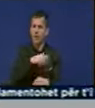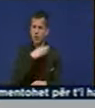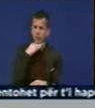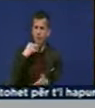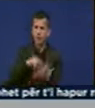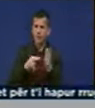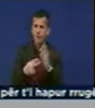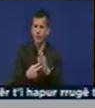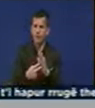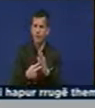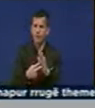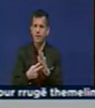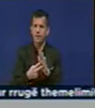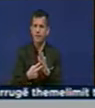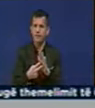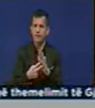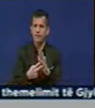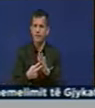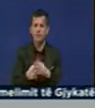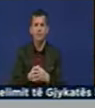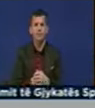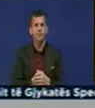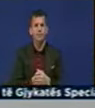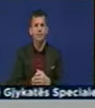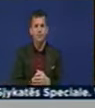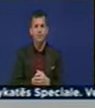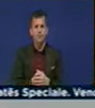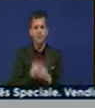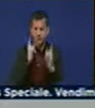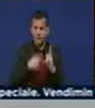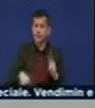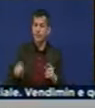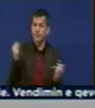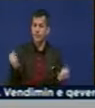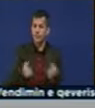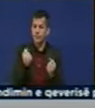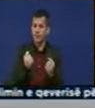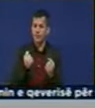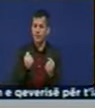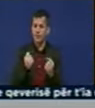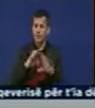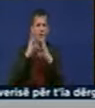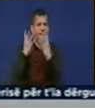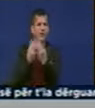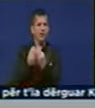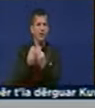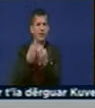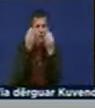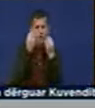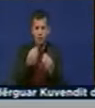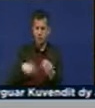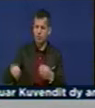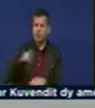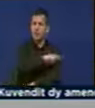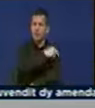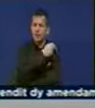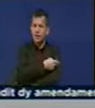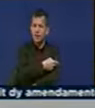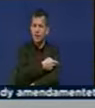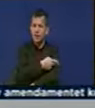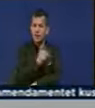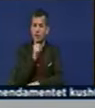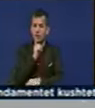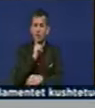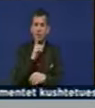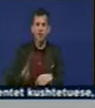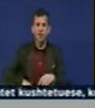në ndjekjen dhe luftimin e së keqes. Të angazhohemi të dashur amike, që në spitalet tona gratë lehonat